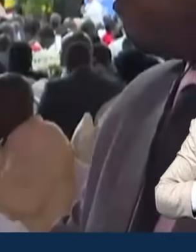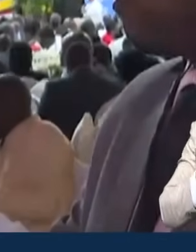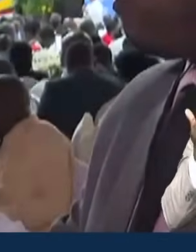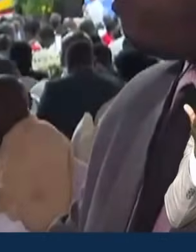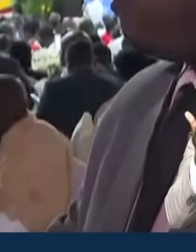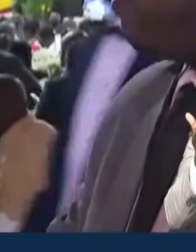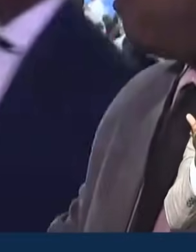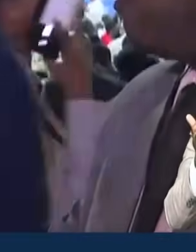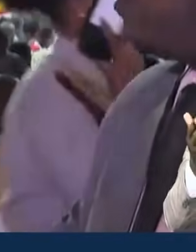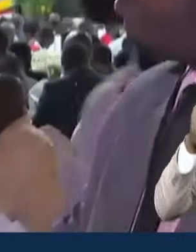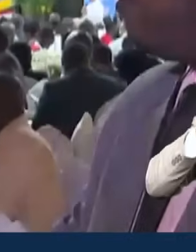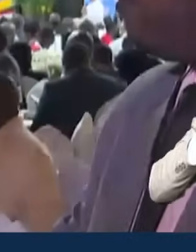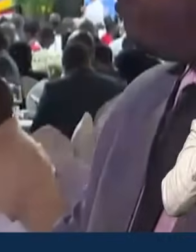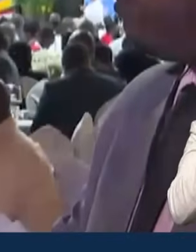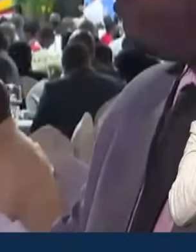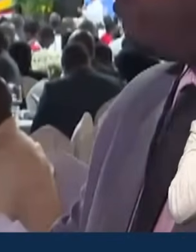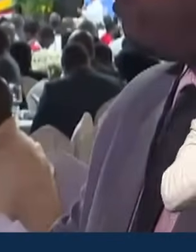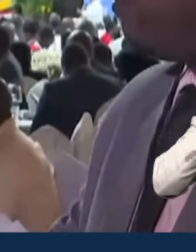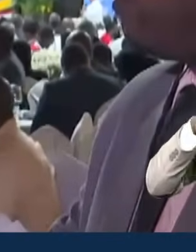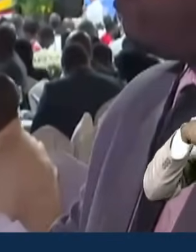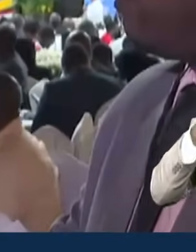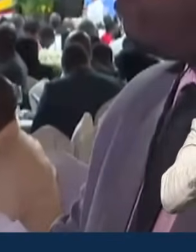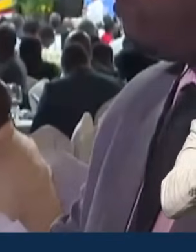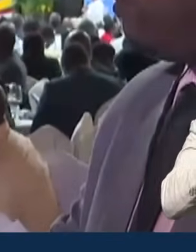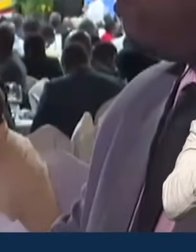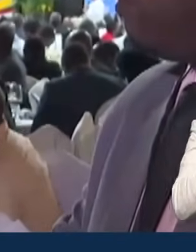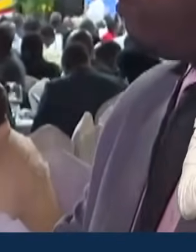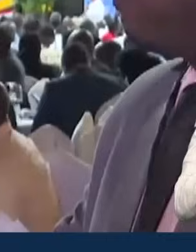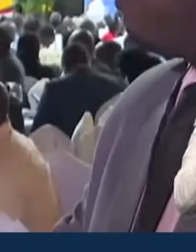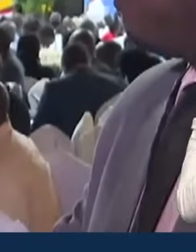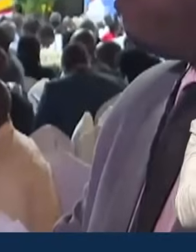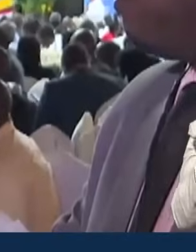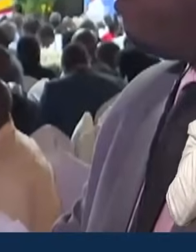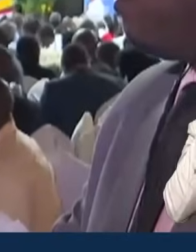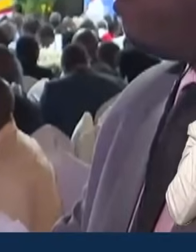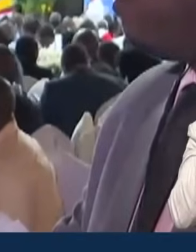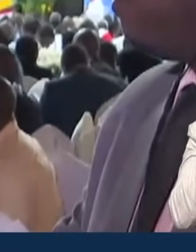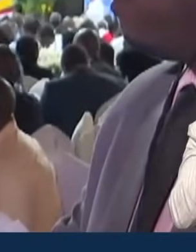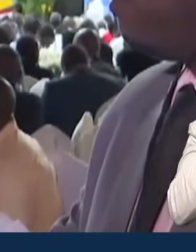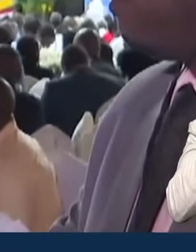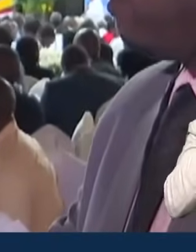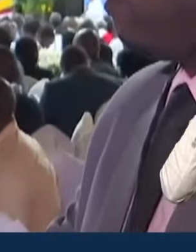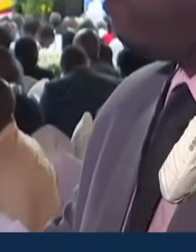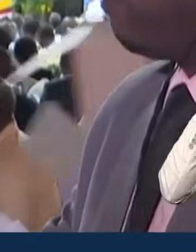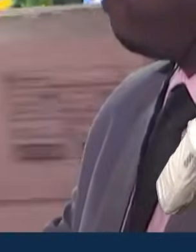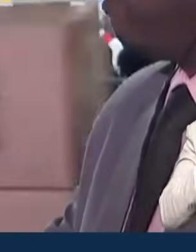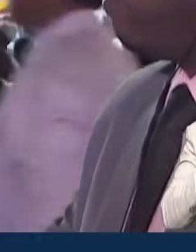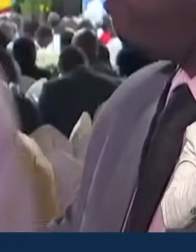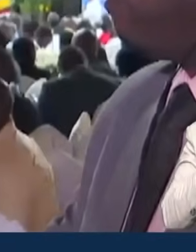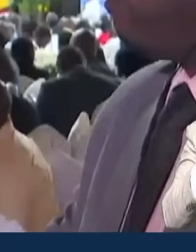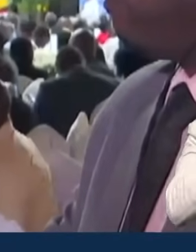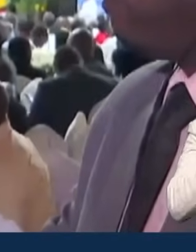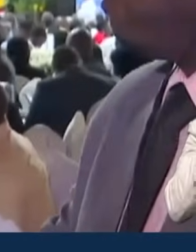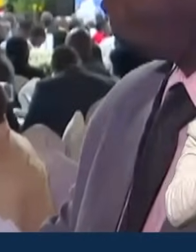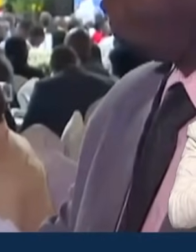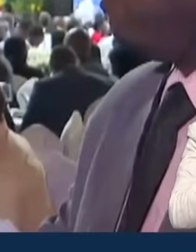ahangaha baje gukina ariko barimo bose n'abana iruhande aho, kavuga uti ibi bintu ntabwo bisanzwe mu bigendanye no kumva yemeje kuza gukina. Ikindi cya